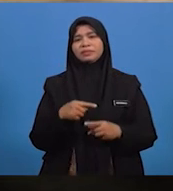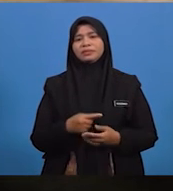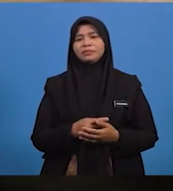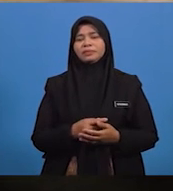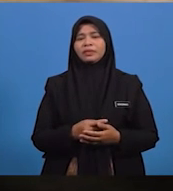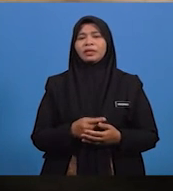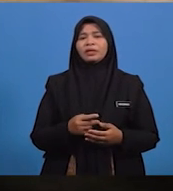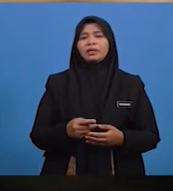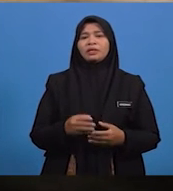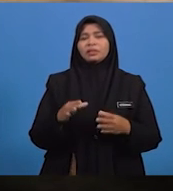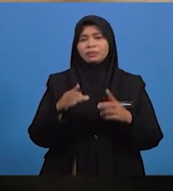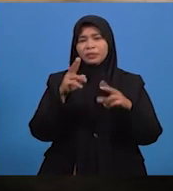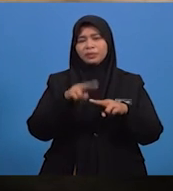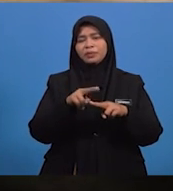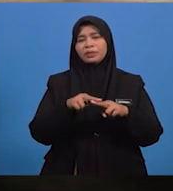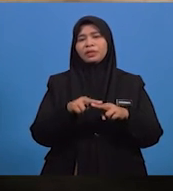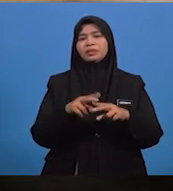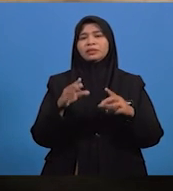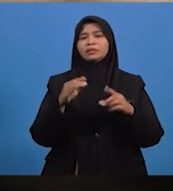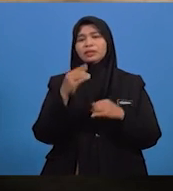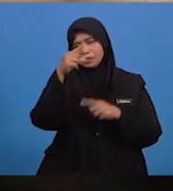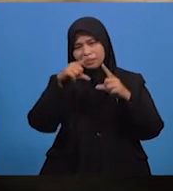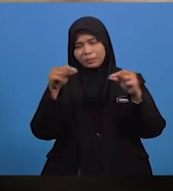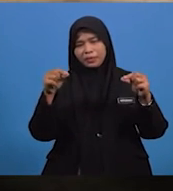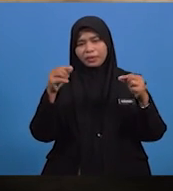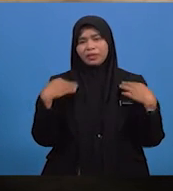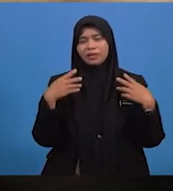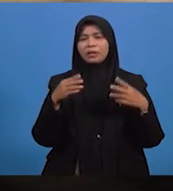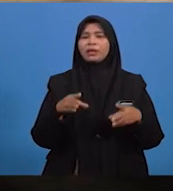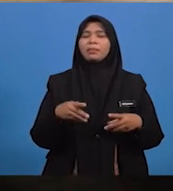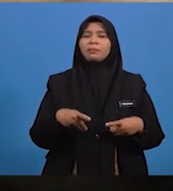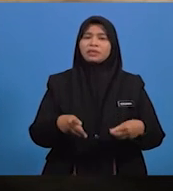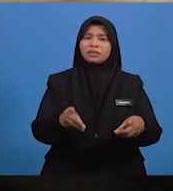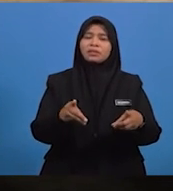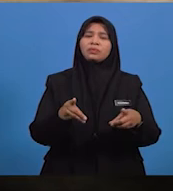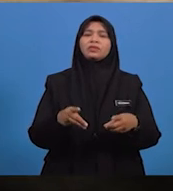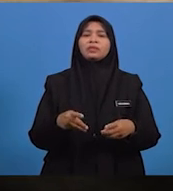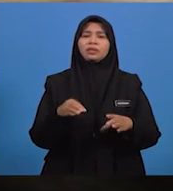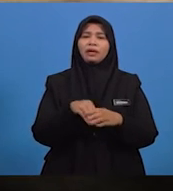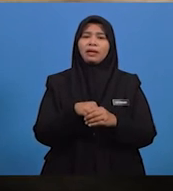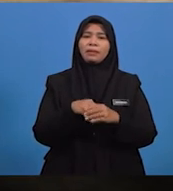Pendudukan Jepun merupakan suatu peristiwa penting dalam sejarah negara kita.